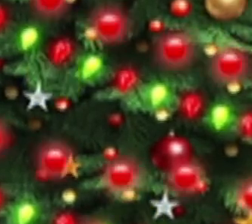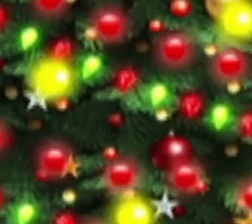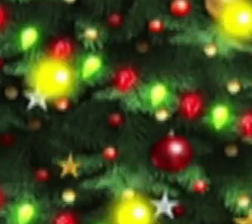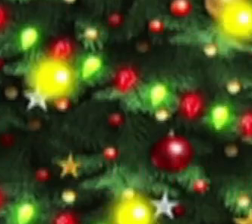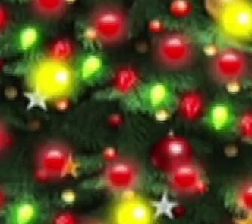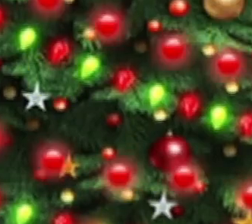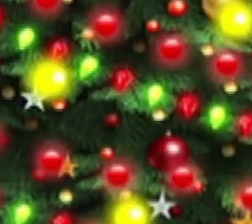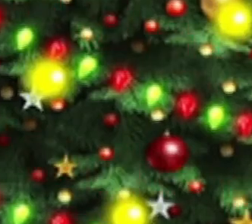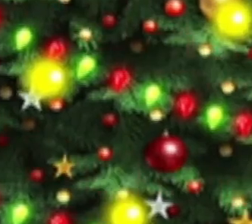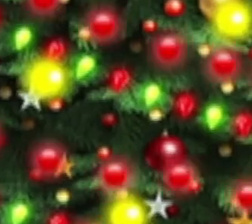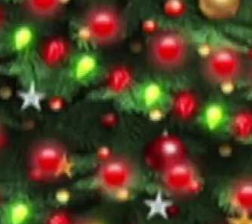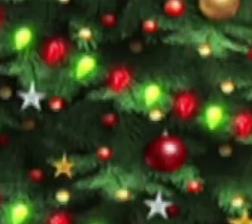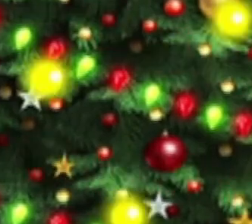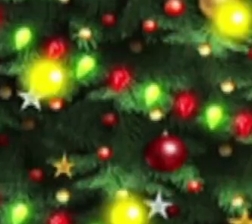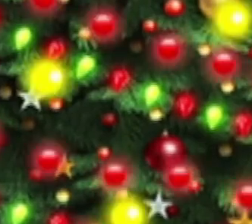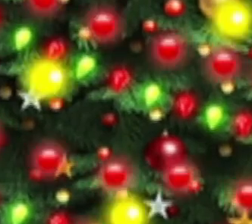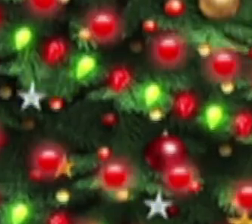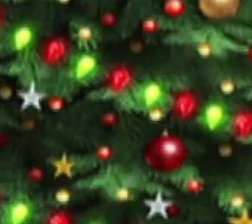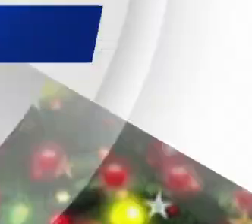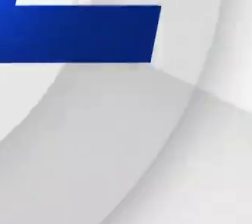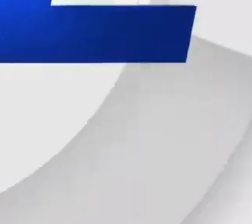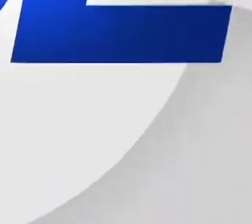suggestion natin sa Noche Buena.